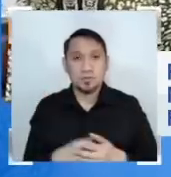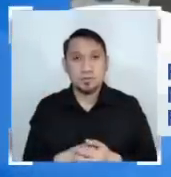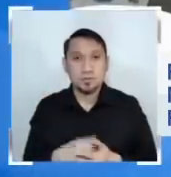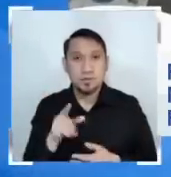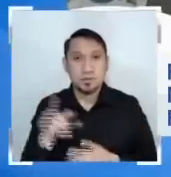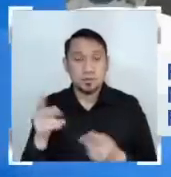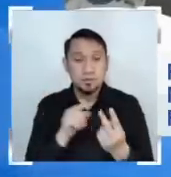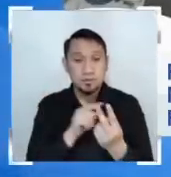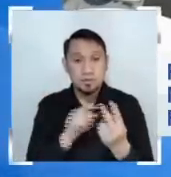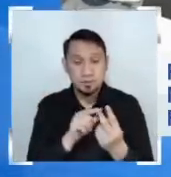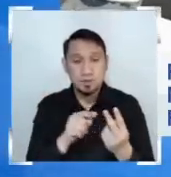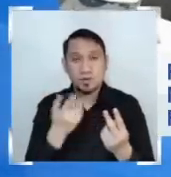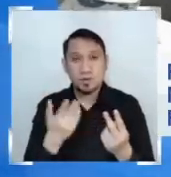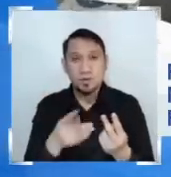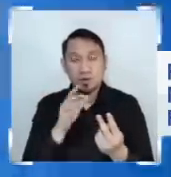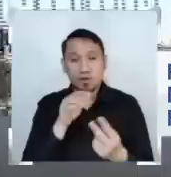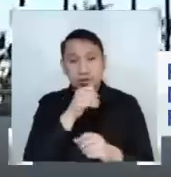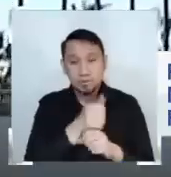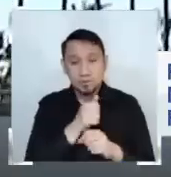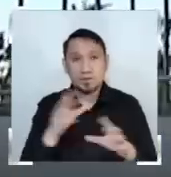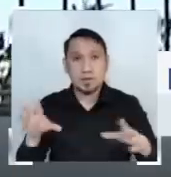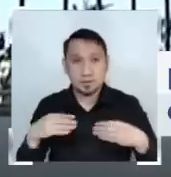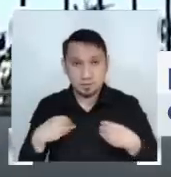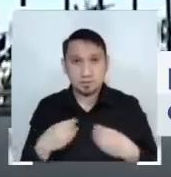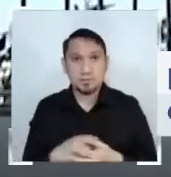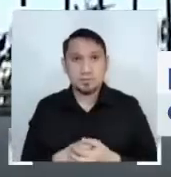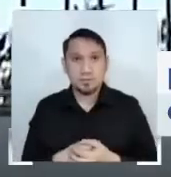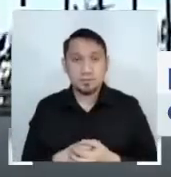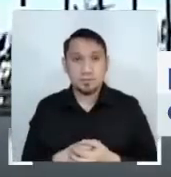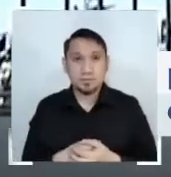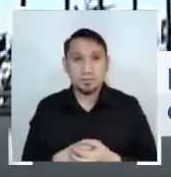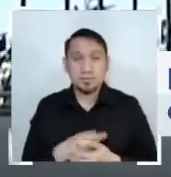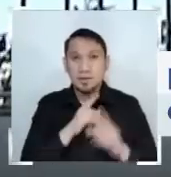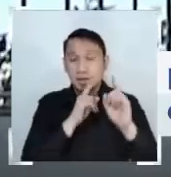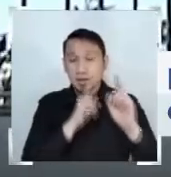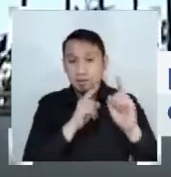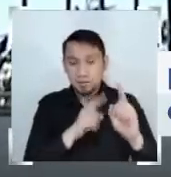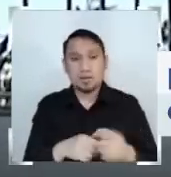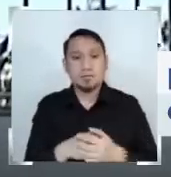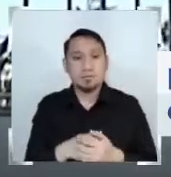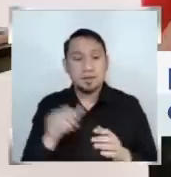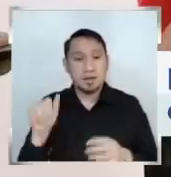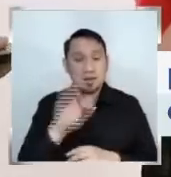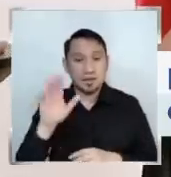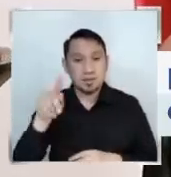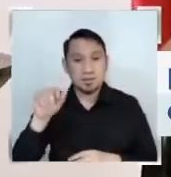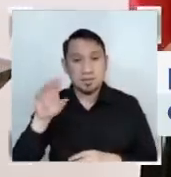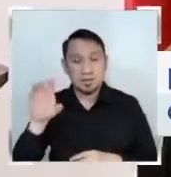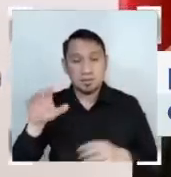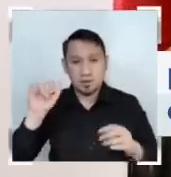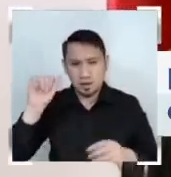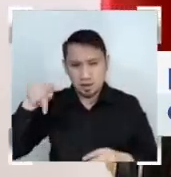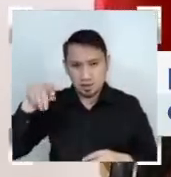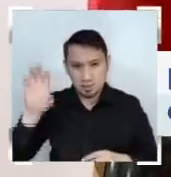ngayong araw at kapwa nila tinanggap ang appointment. Samantala, dadalo sa Asia-Pacific Economic Cooperation o APEC Summit si